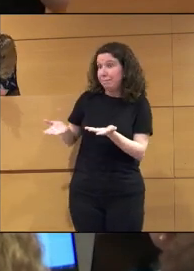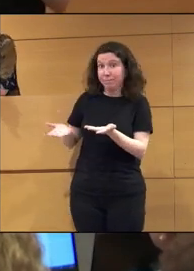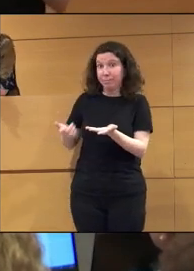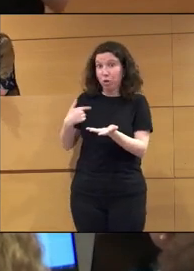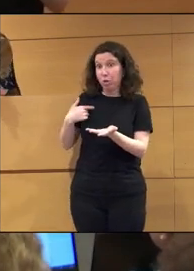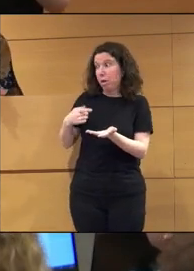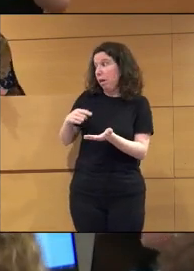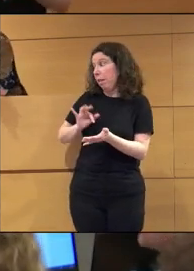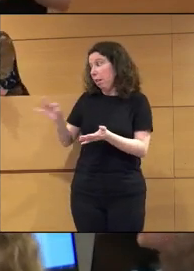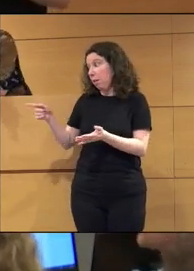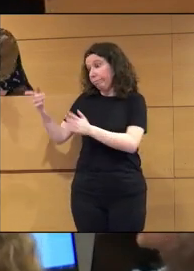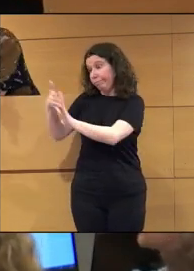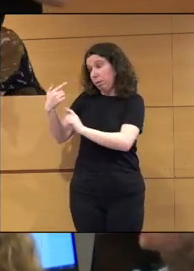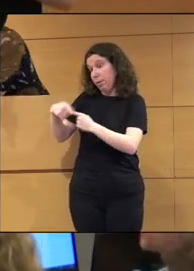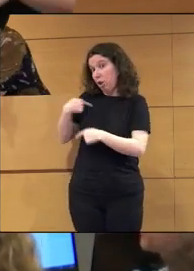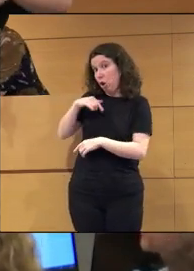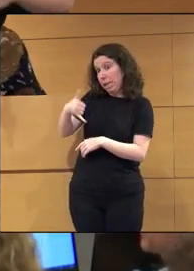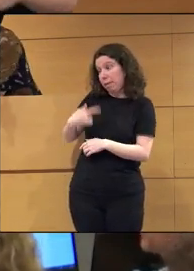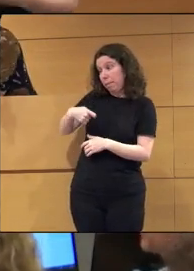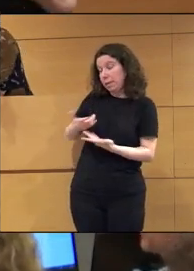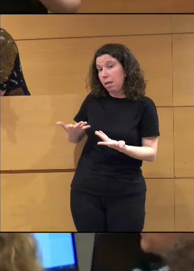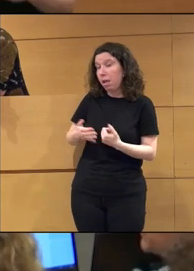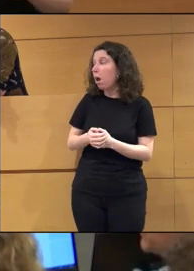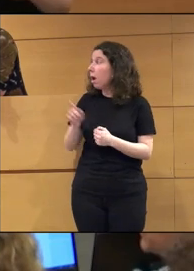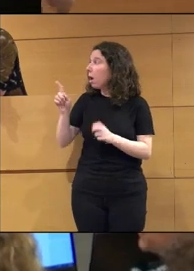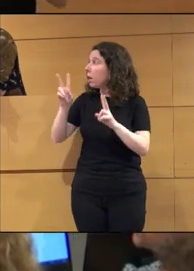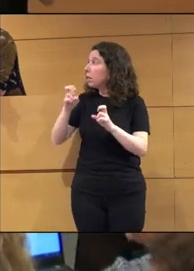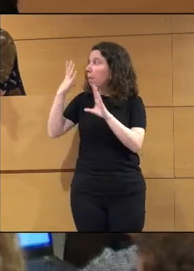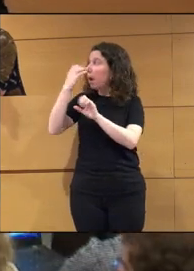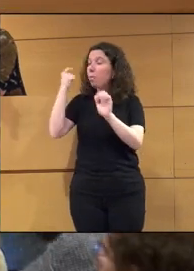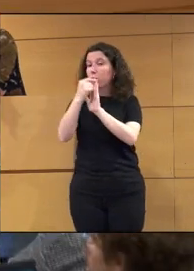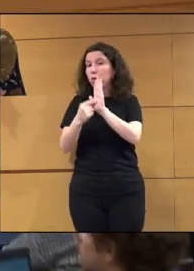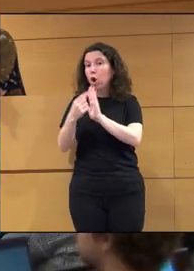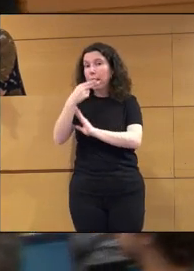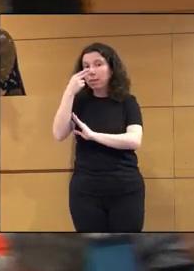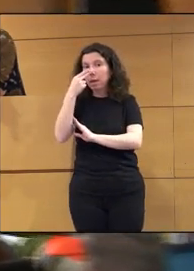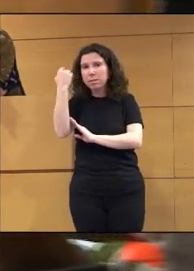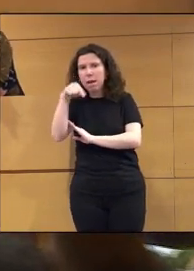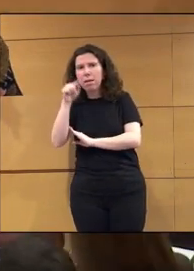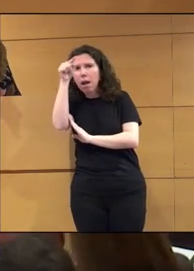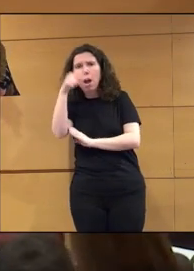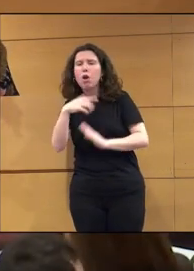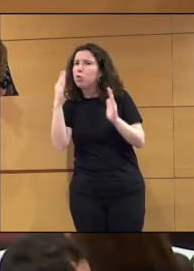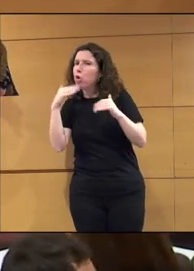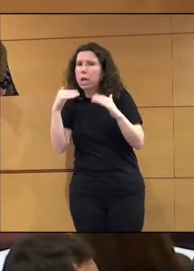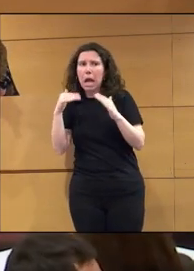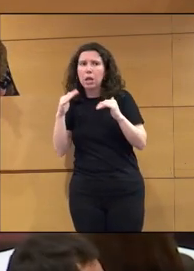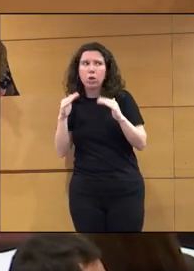És interessant lo del protocol que has comentat. No sóc conscient, sí que hi ha?